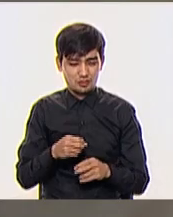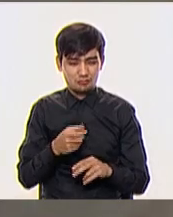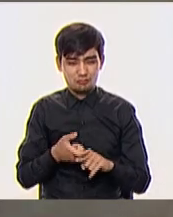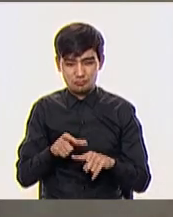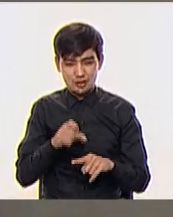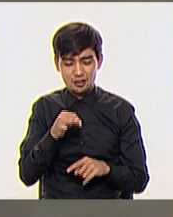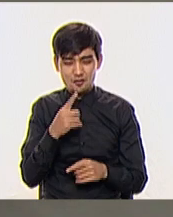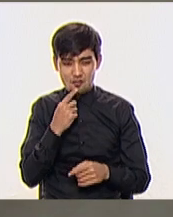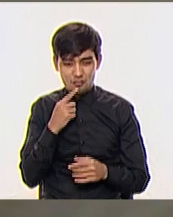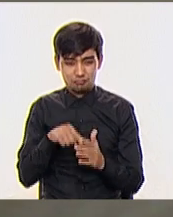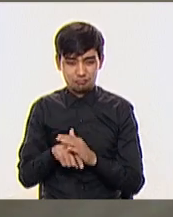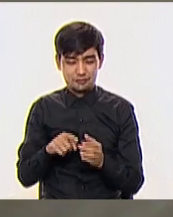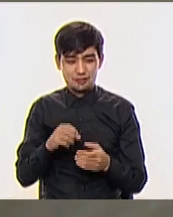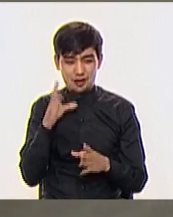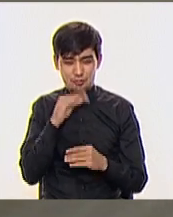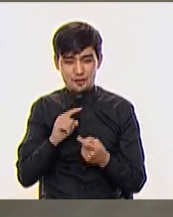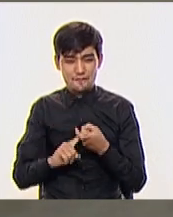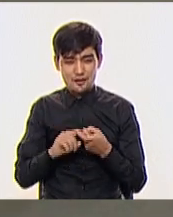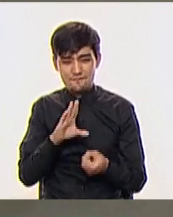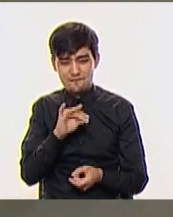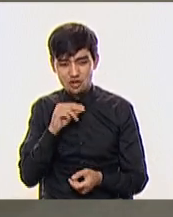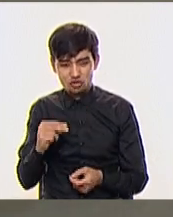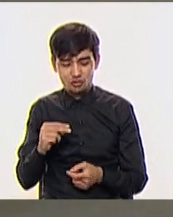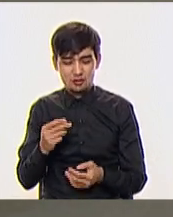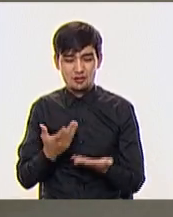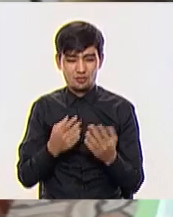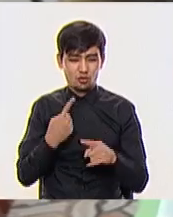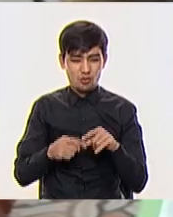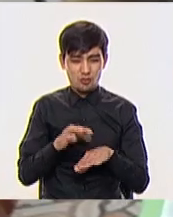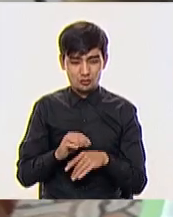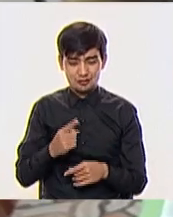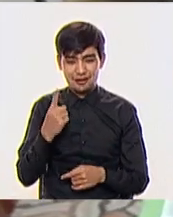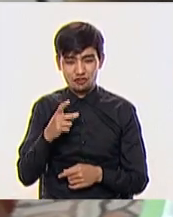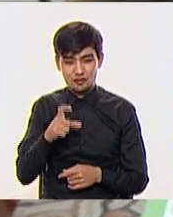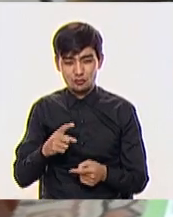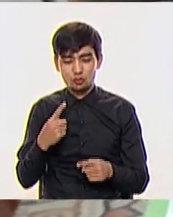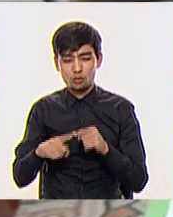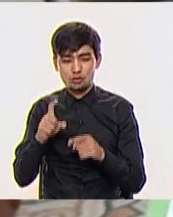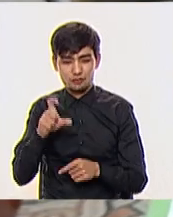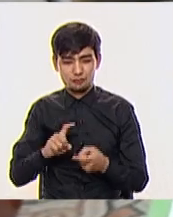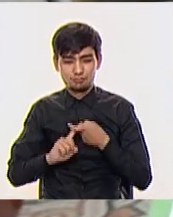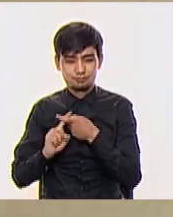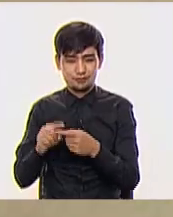сол қан арқылы тіпті ВИЧ ауруы да бір адамнан екінші адамға жұғуы мүмкін.